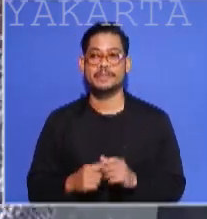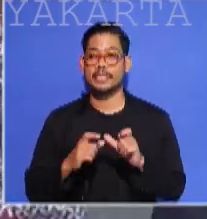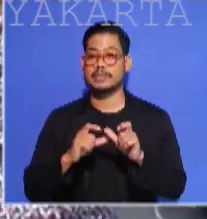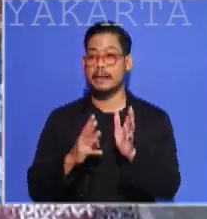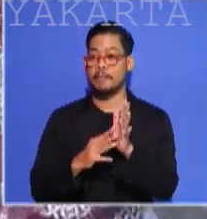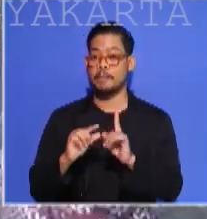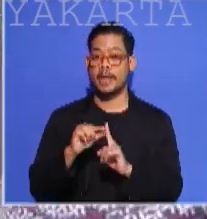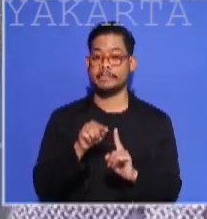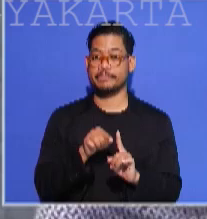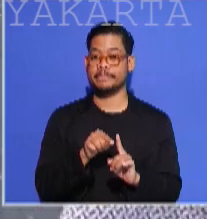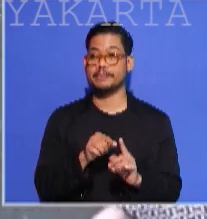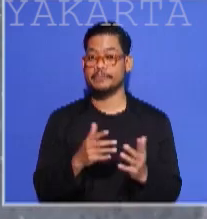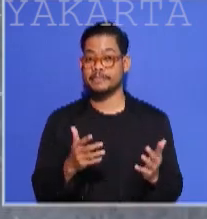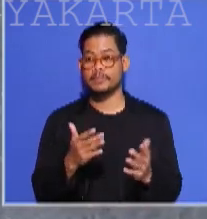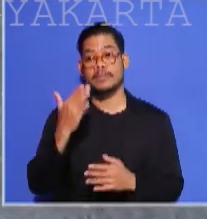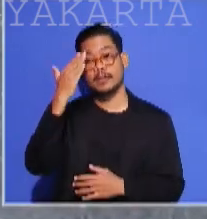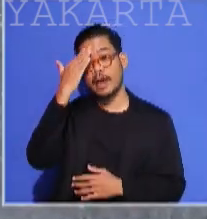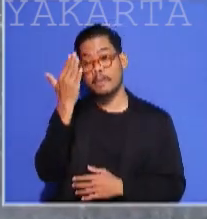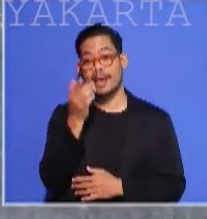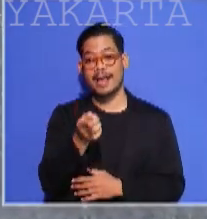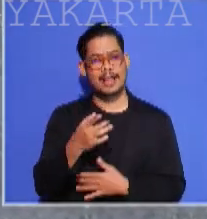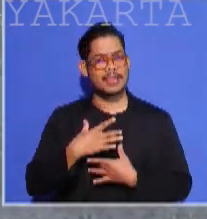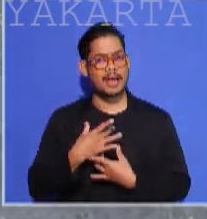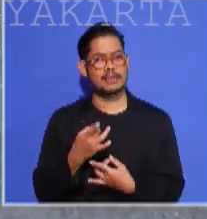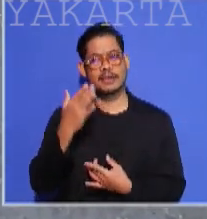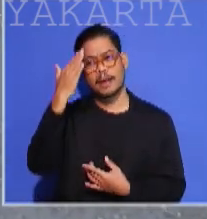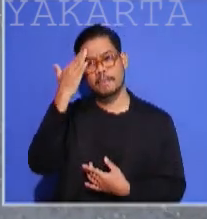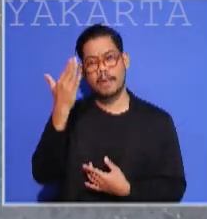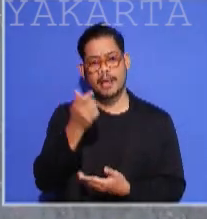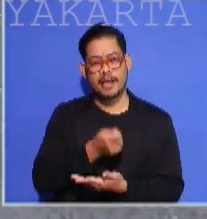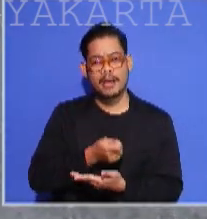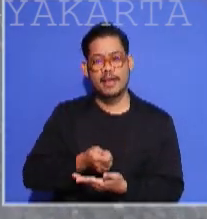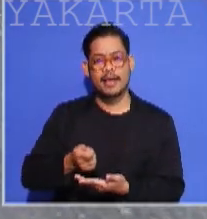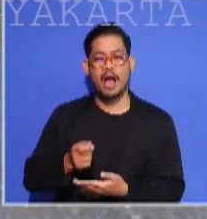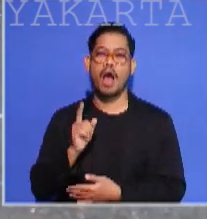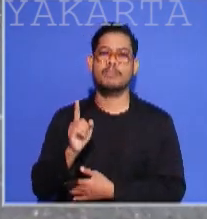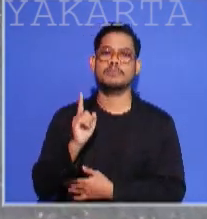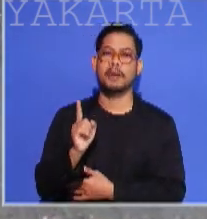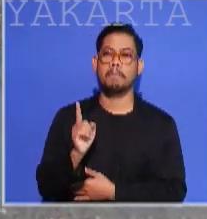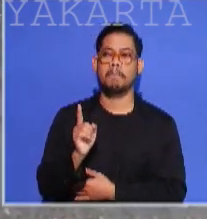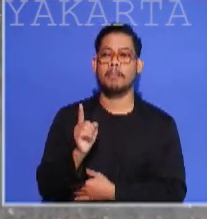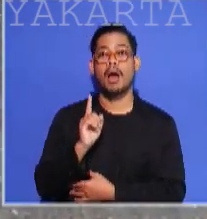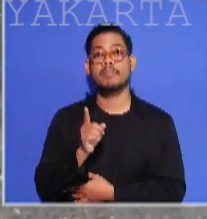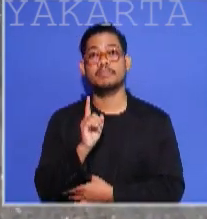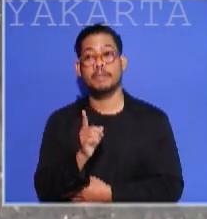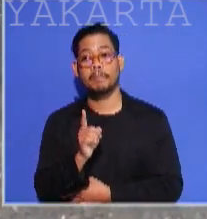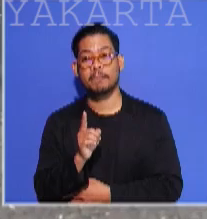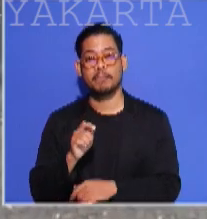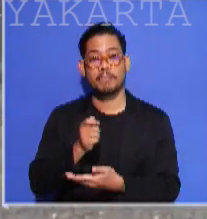SMP. Oh, kenapa ini tertarik dengan seni karawitan ini? Karena seni karawitan